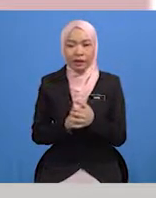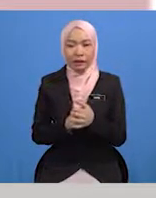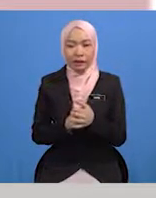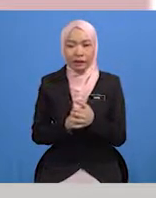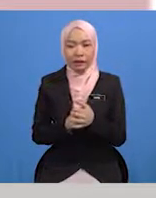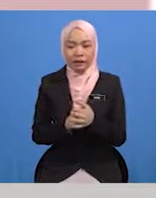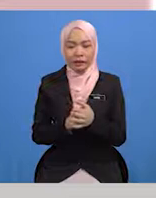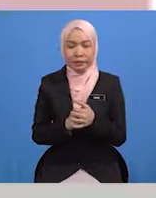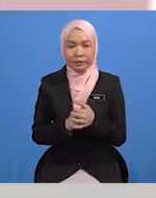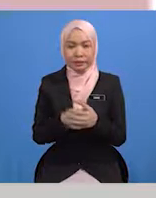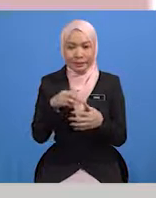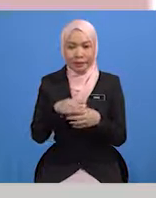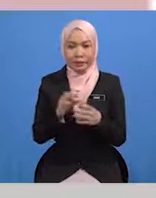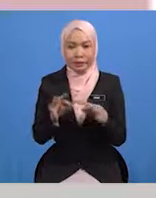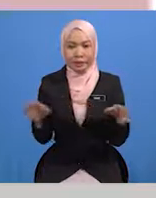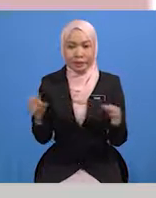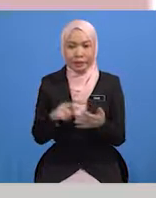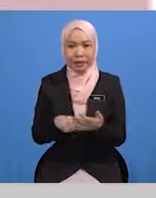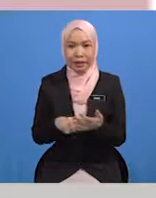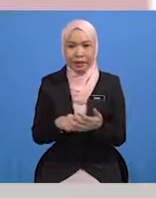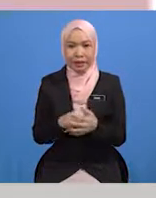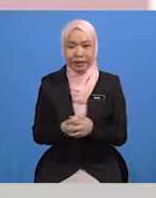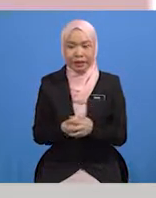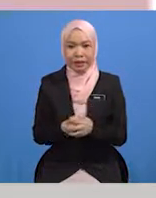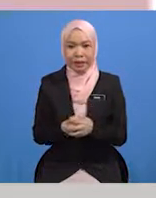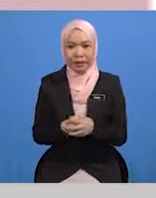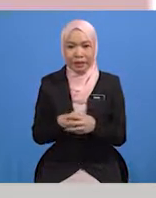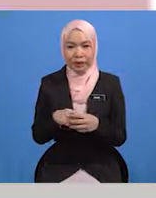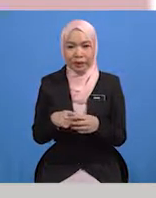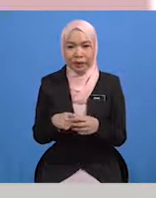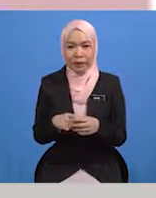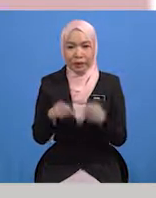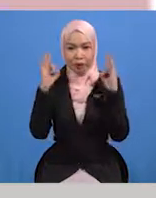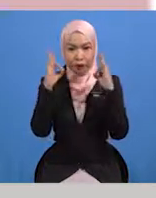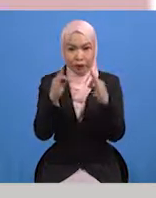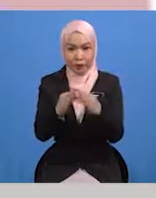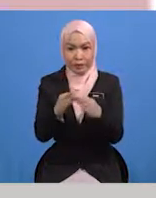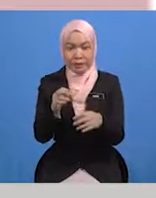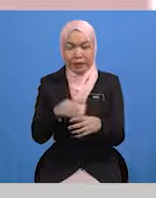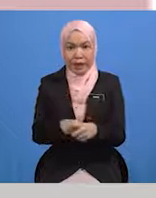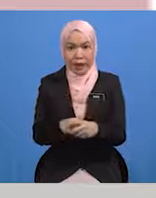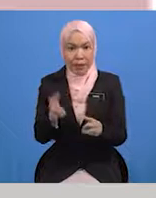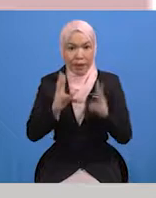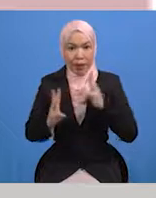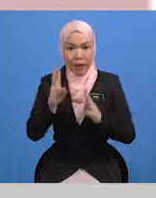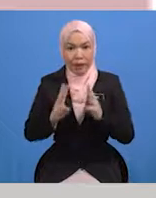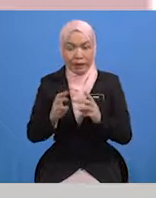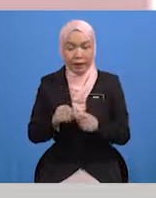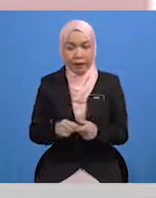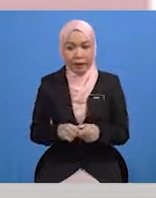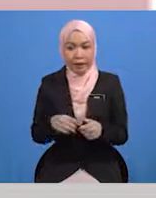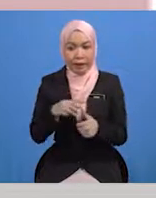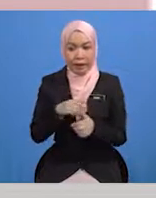protagonis. Peranan watak utama menjadi fokus dalam menghidupkan cerita, menggerakkan